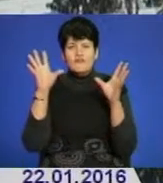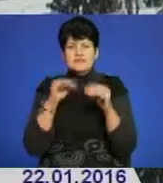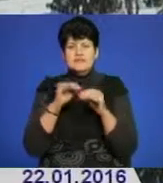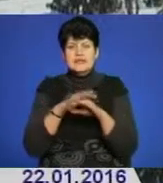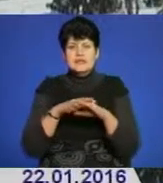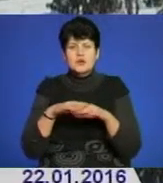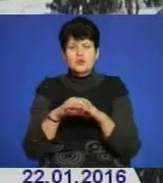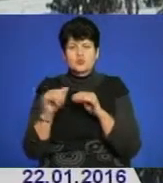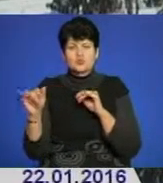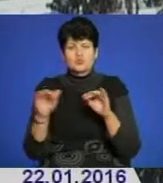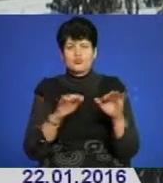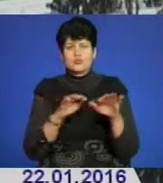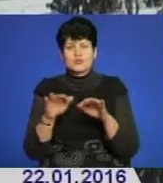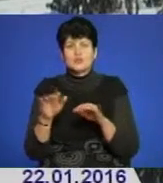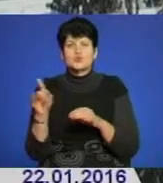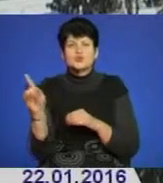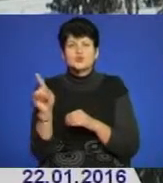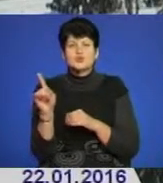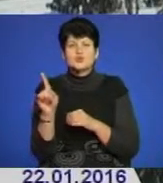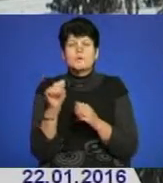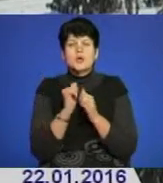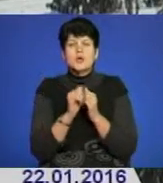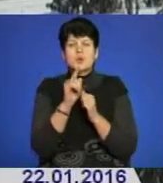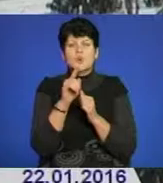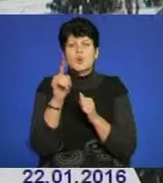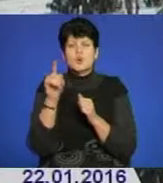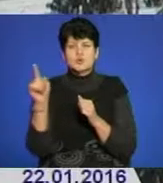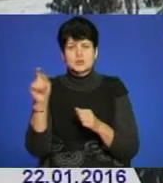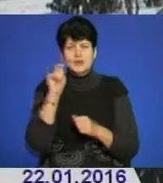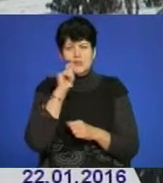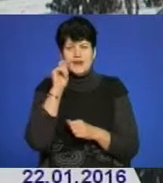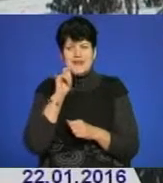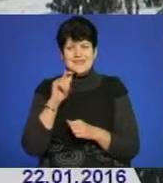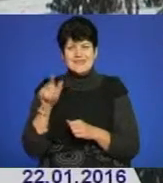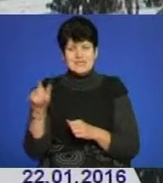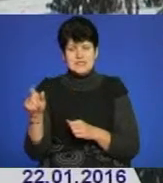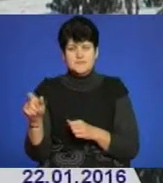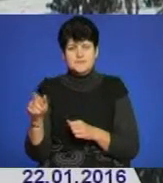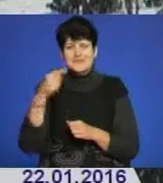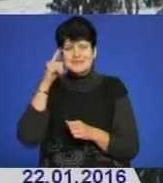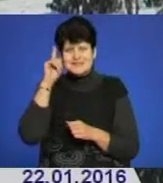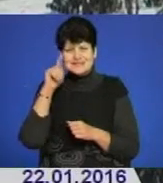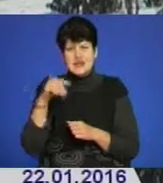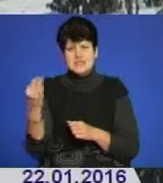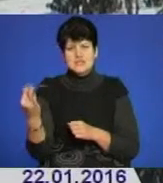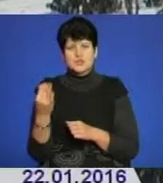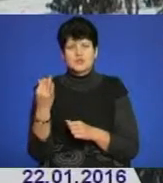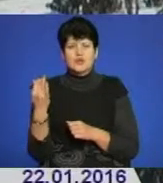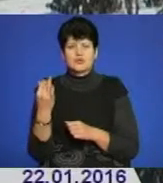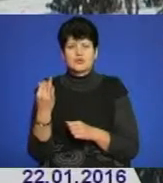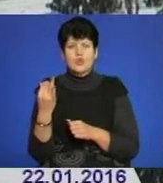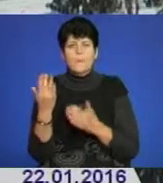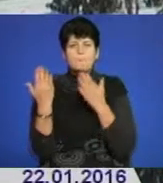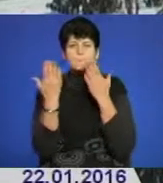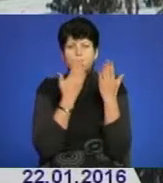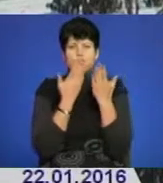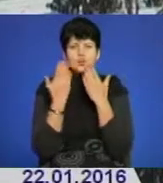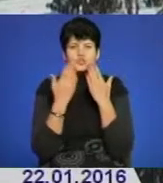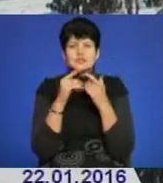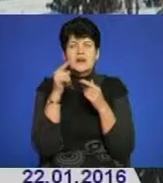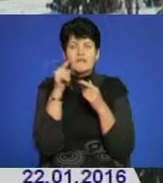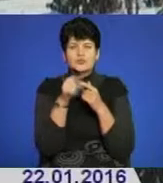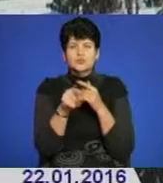подією, щоб кожен українець знав історію, прочитав той